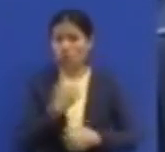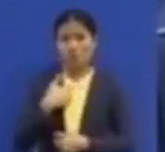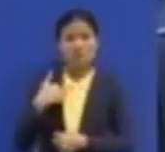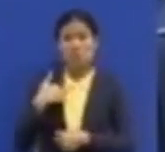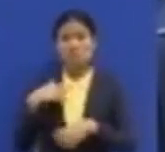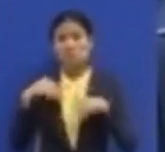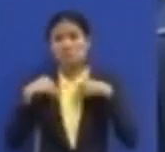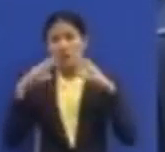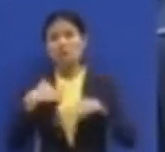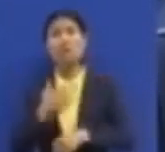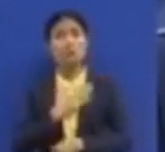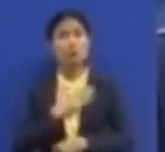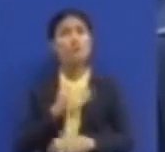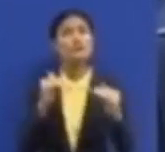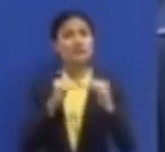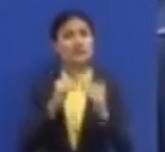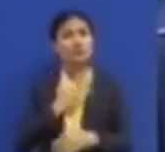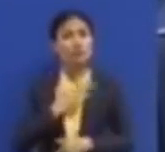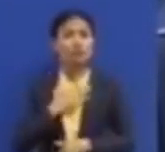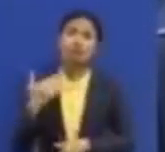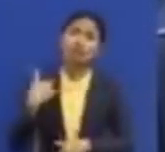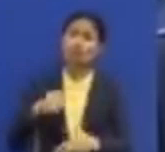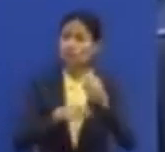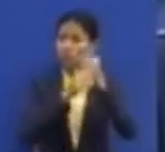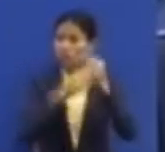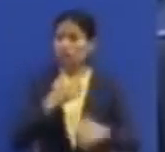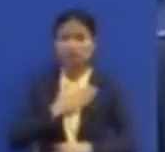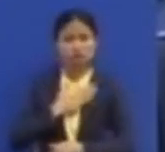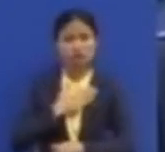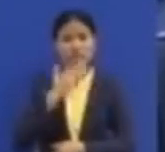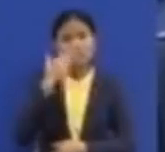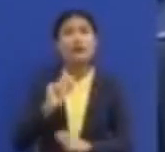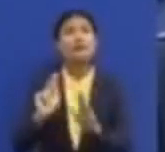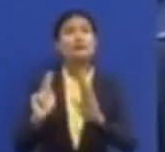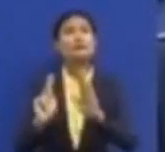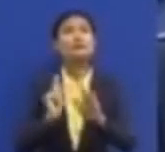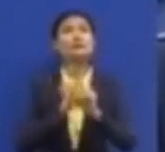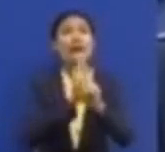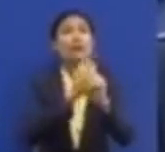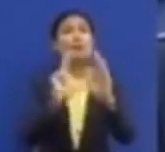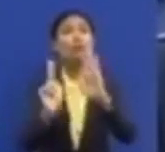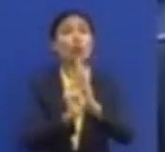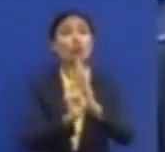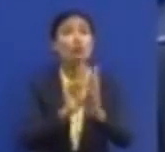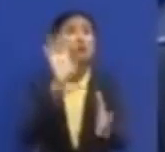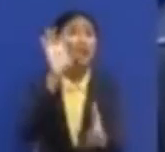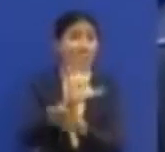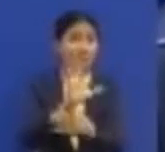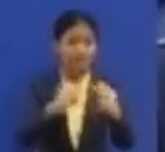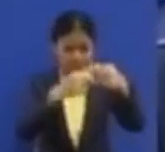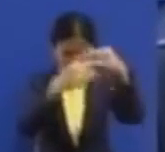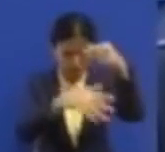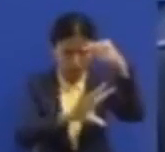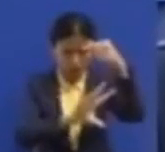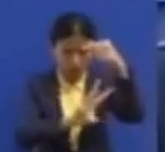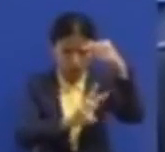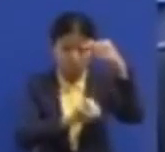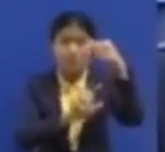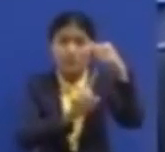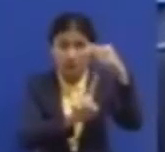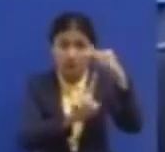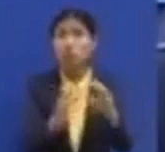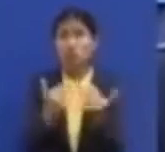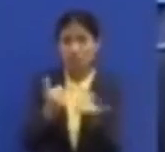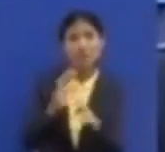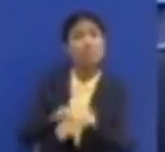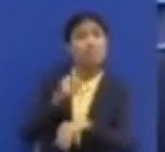ญาตใช้สิทธิ์นะครับผมประท้วงเนื่องจากว่าตามข้อบังคับข้อที่61นะครับเพราะว่าท่านประธานได้วินิจฉัยไปเรียบร้อยแล้วขณ